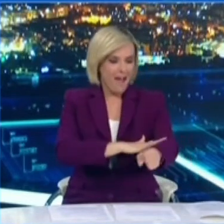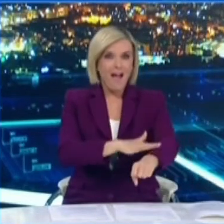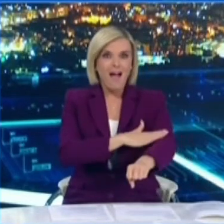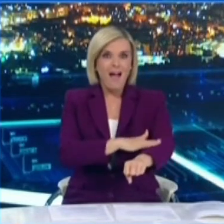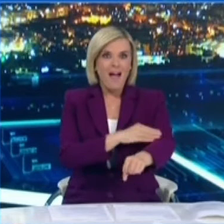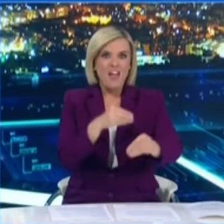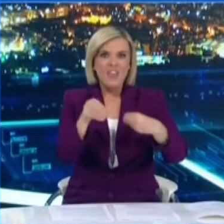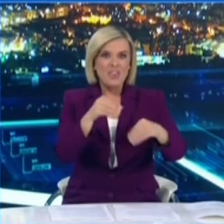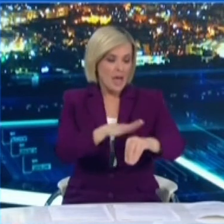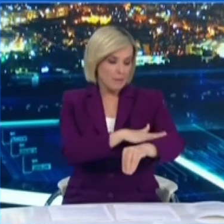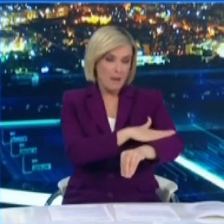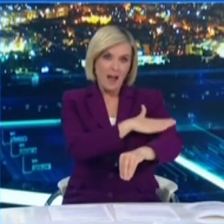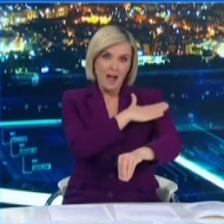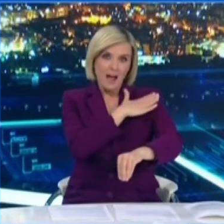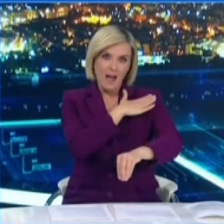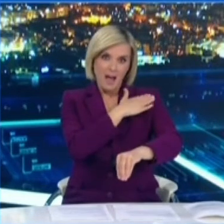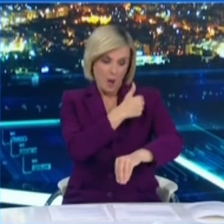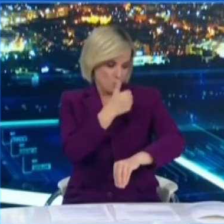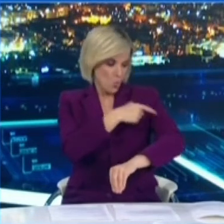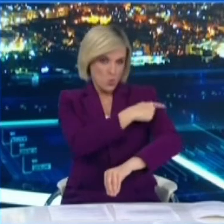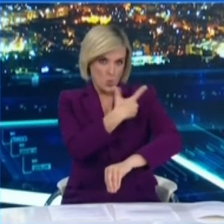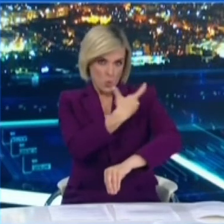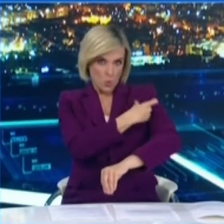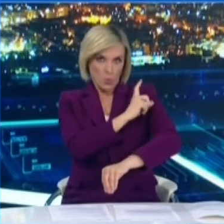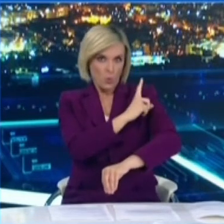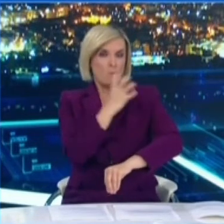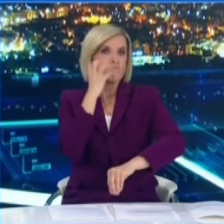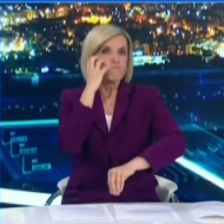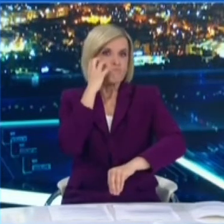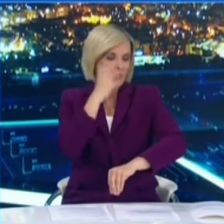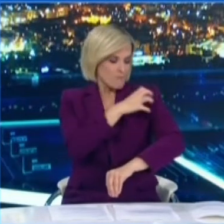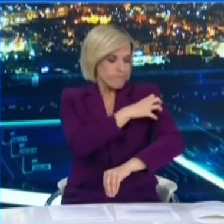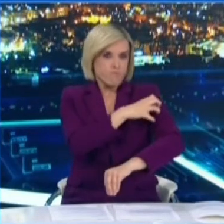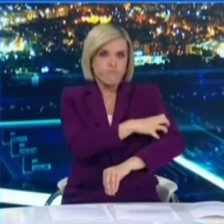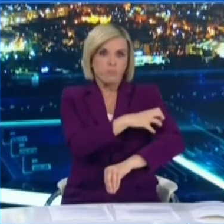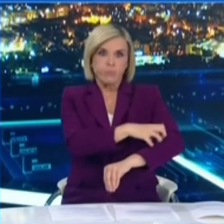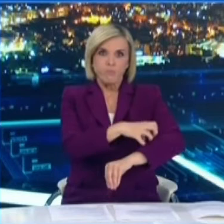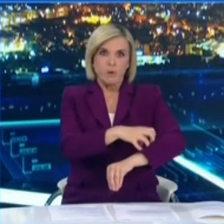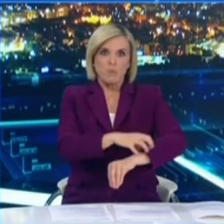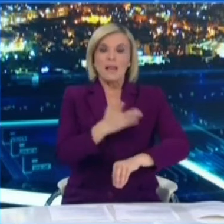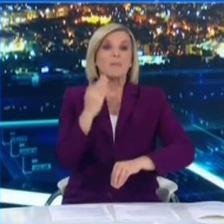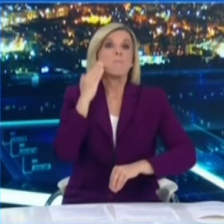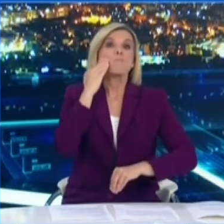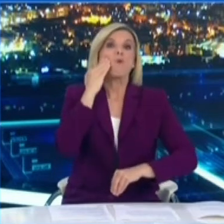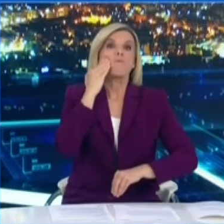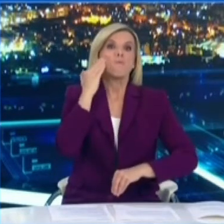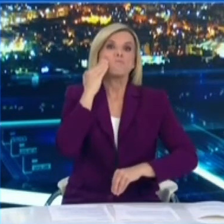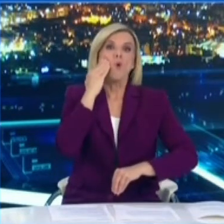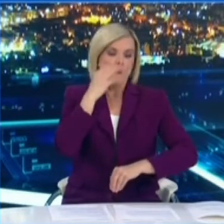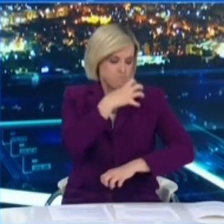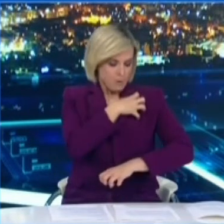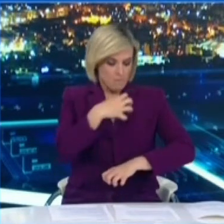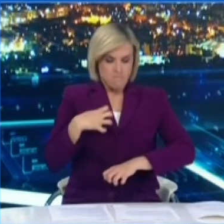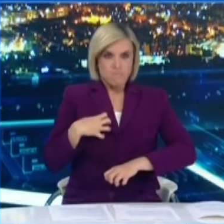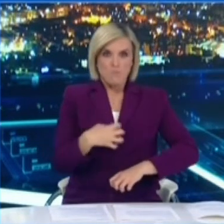εκδηλώσεις εκτός από το σημείο του εμβολίου, εκχυμώσεις, οι γνωστές μελανιές, ή πετέχειες,